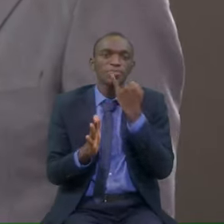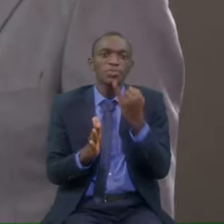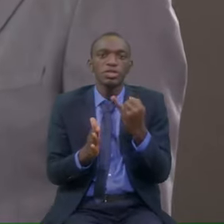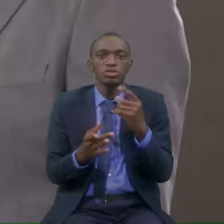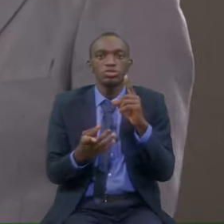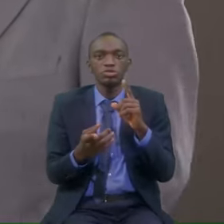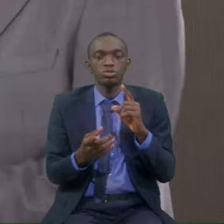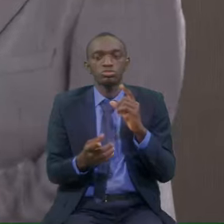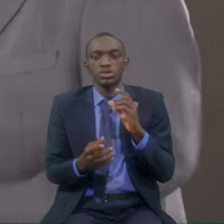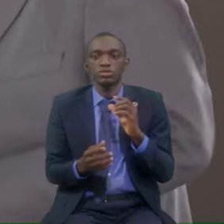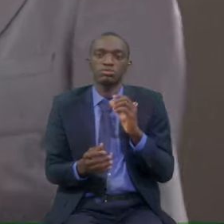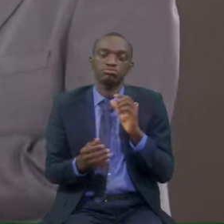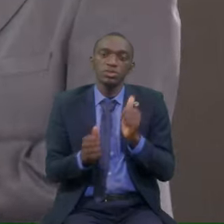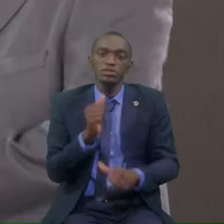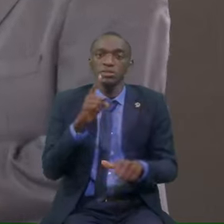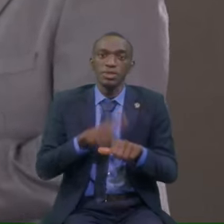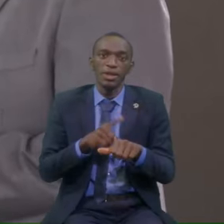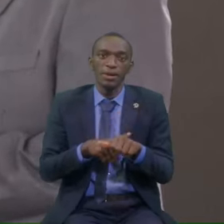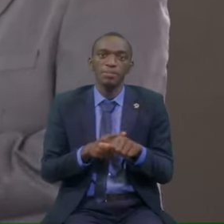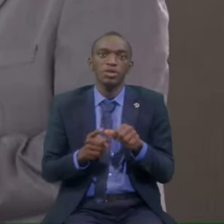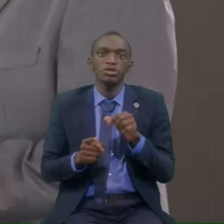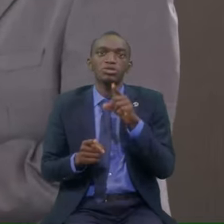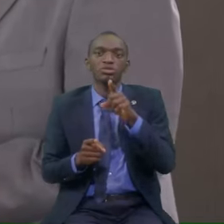Ça, ça pour vous réveiller.